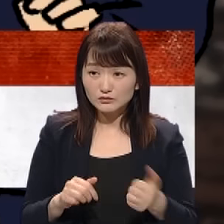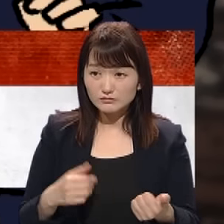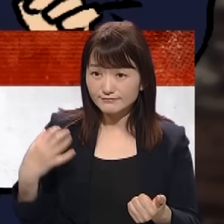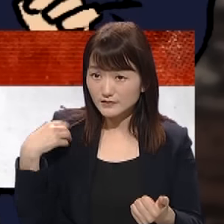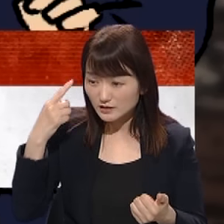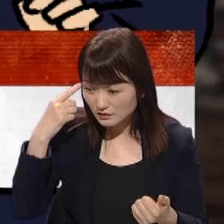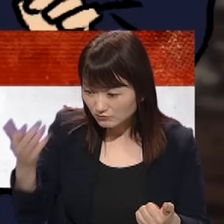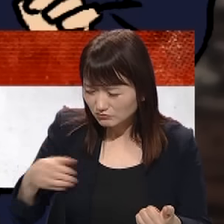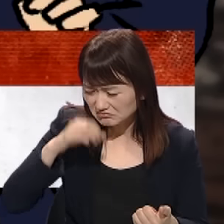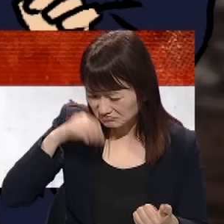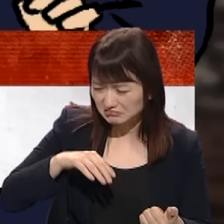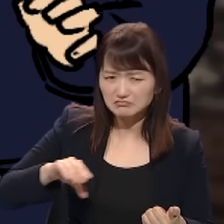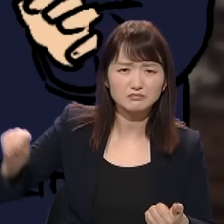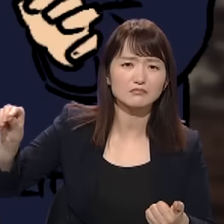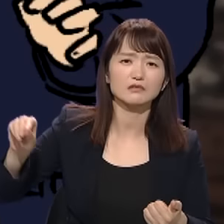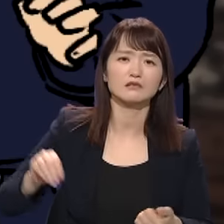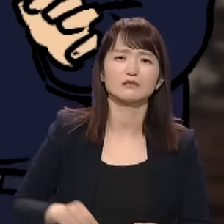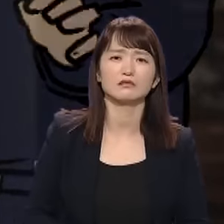울어도 그냥 가버려요.